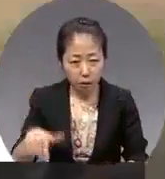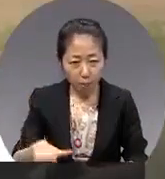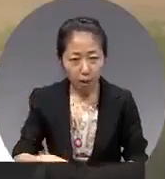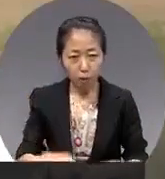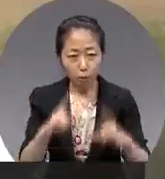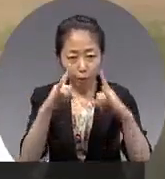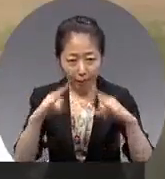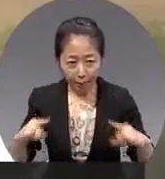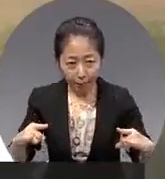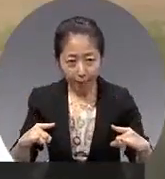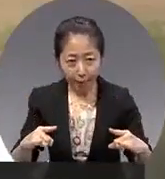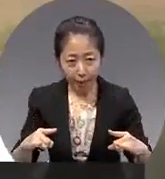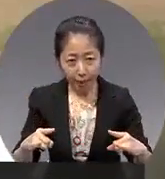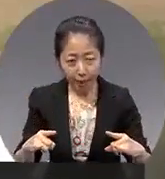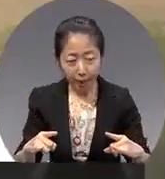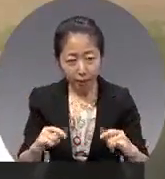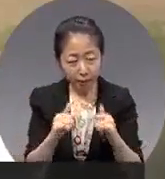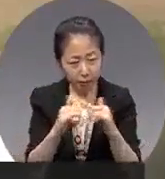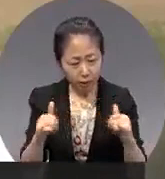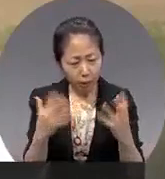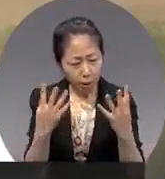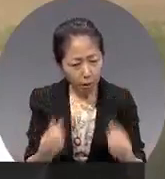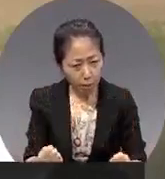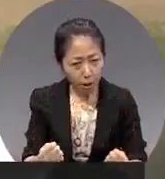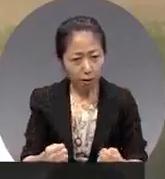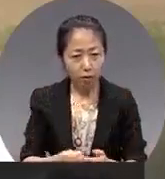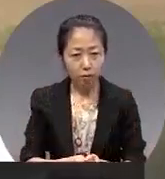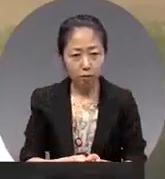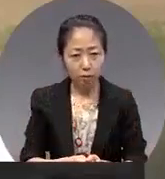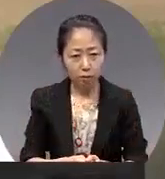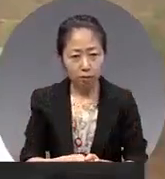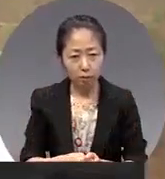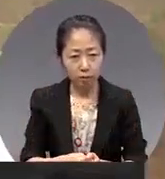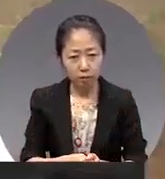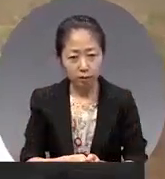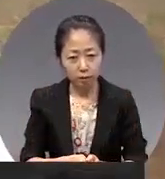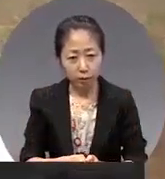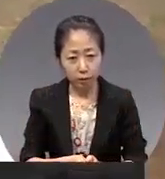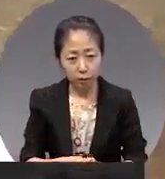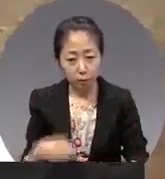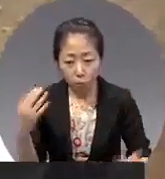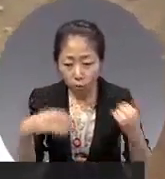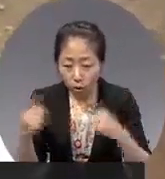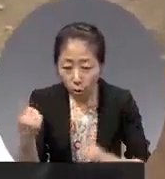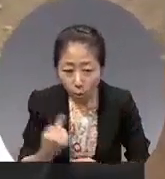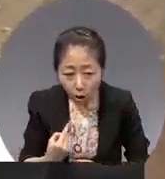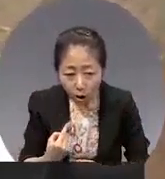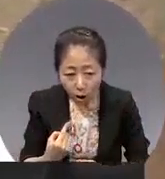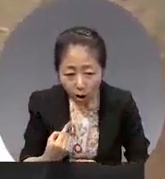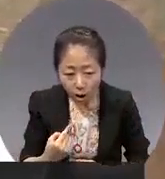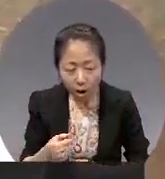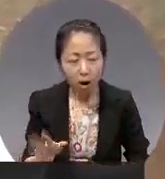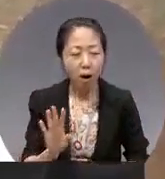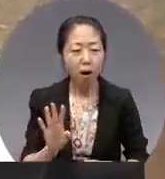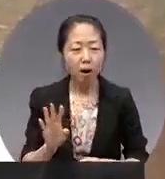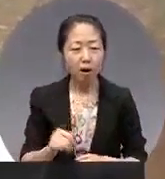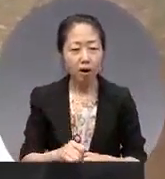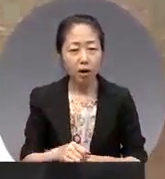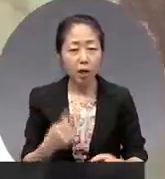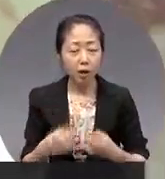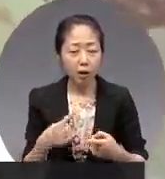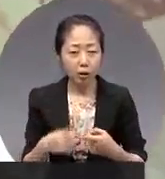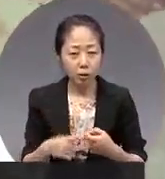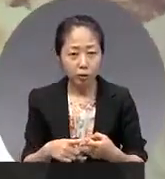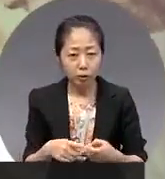덩달아 민원도 급증하자 누가 오지 않았던 것처럼 한 적 을 남기지 말자는 캠페인의 하나인데요 그런데